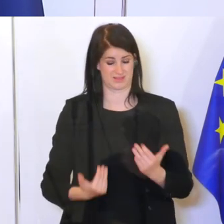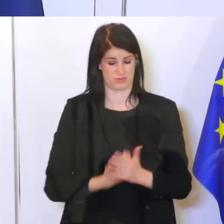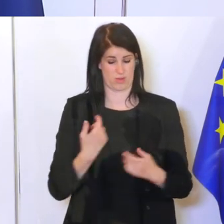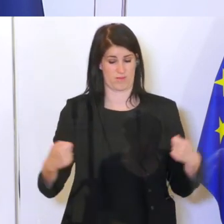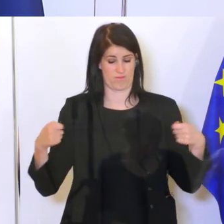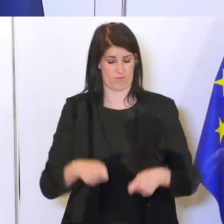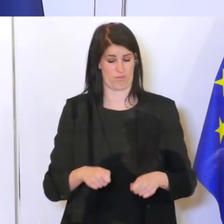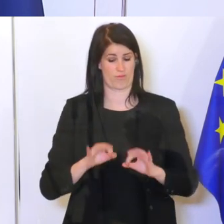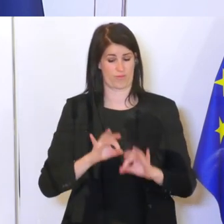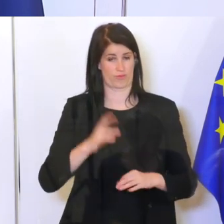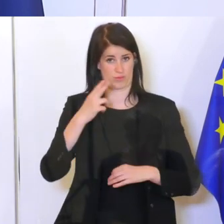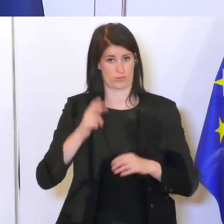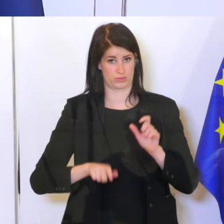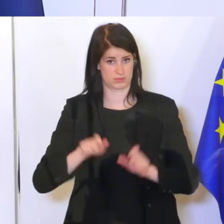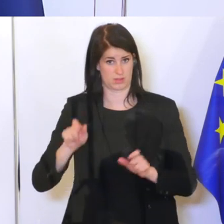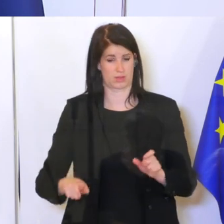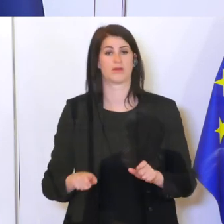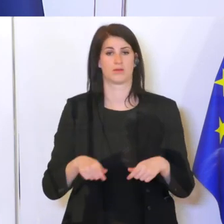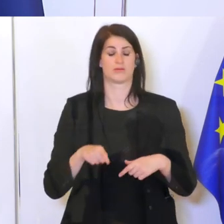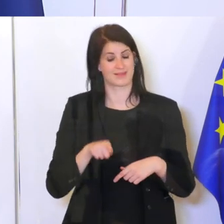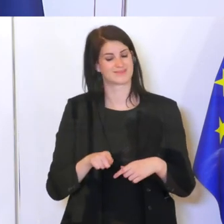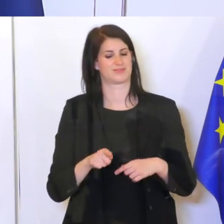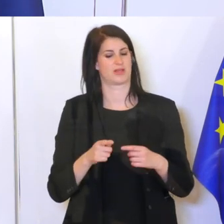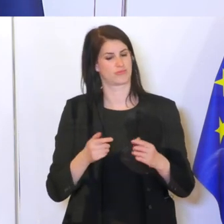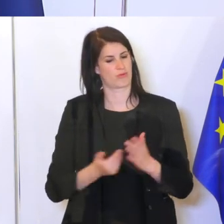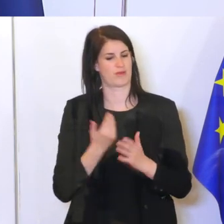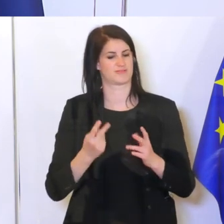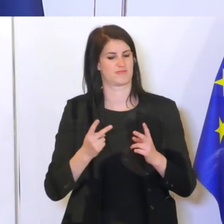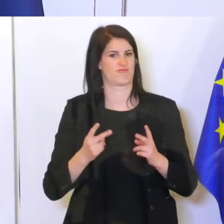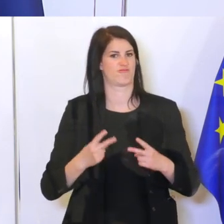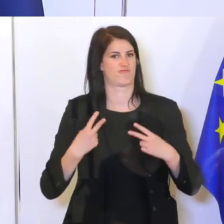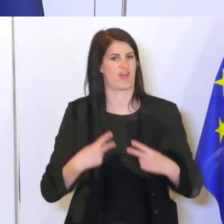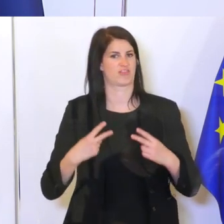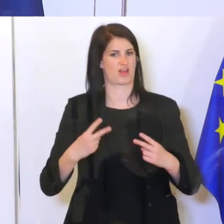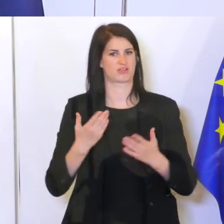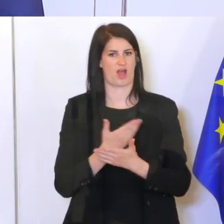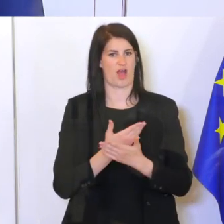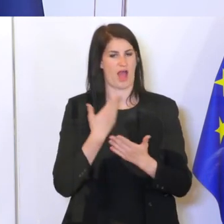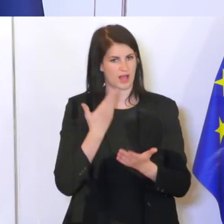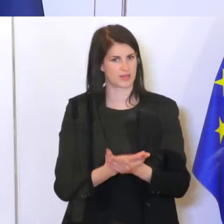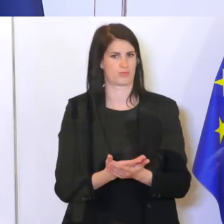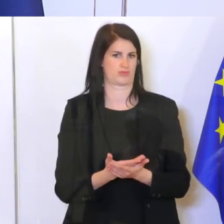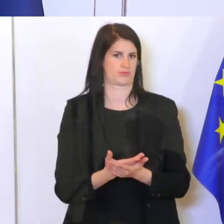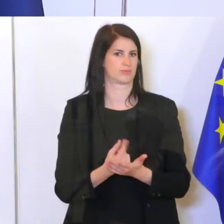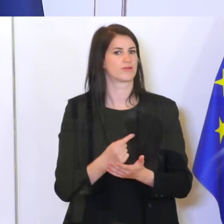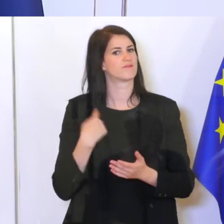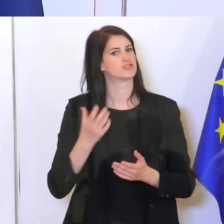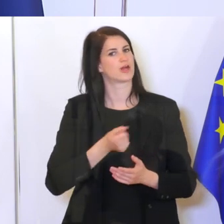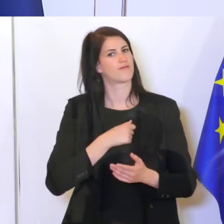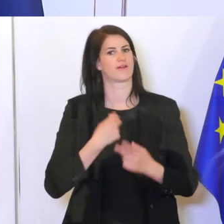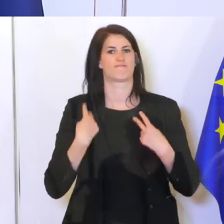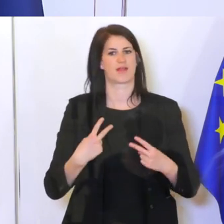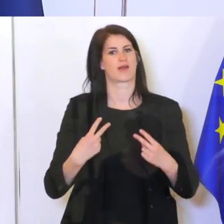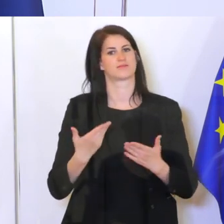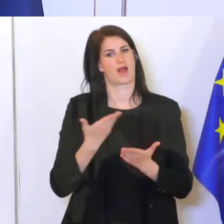Künstler ist ein weiteres Angebot und ich sage, wir schaffen ein weiteres Angebot, weil